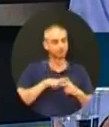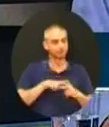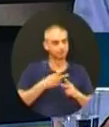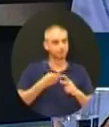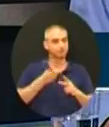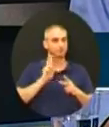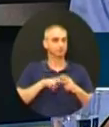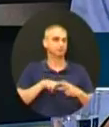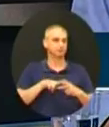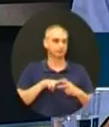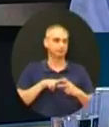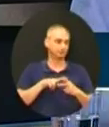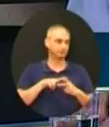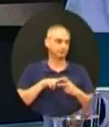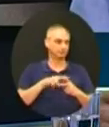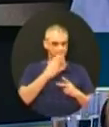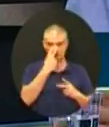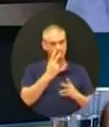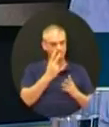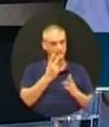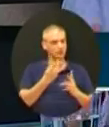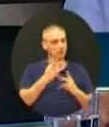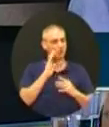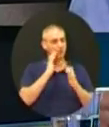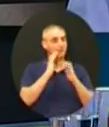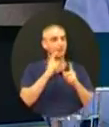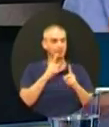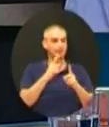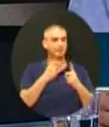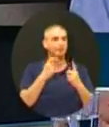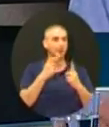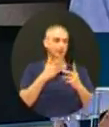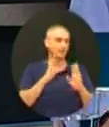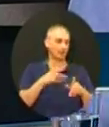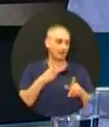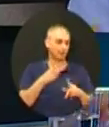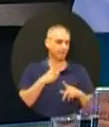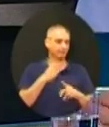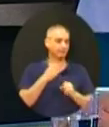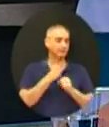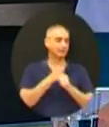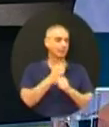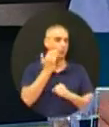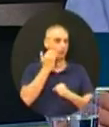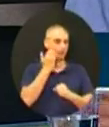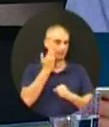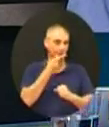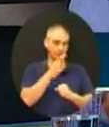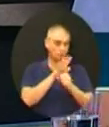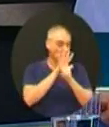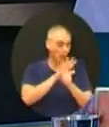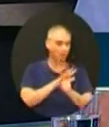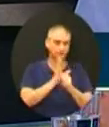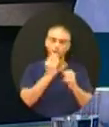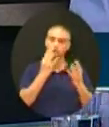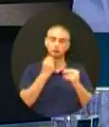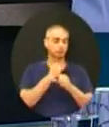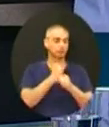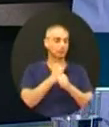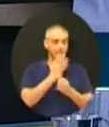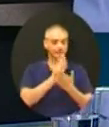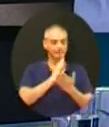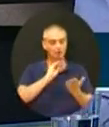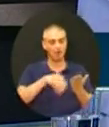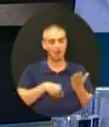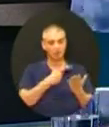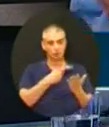וחוזר ונראה מעל המדיה וגבי המדיה וגם מפי סנאטורים אמריקאים אפילו, שלוחצים, יש עשרות סנאטורים אמריקאים שחתמו